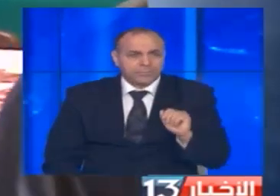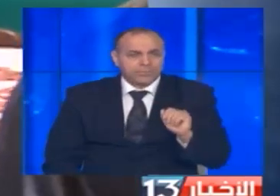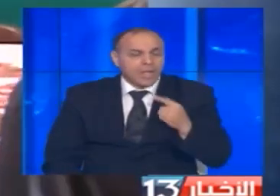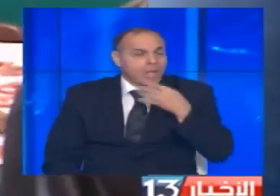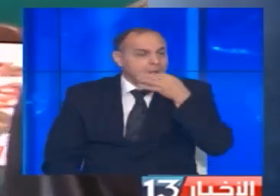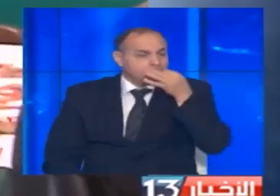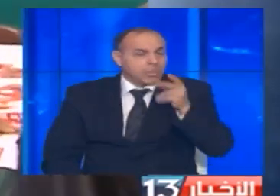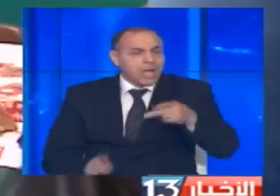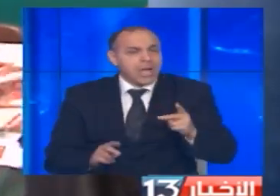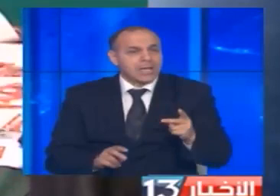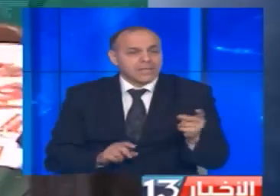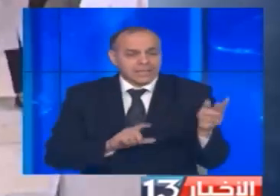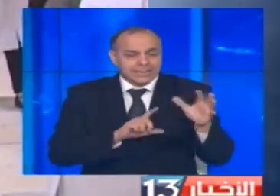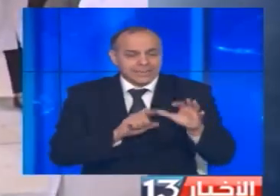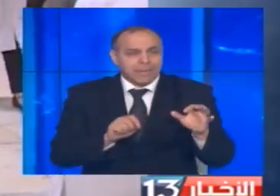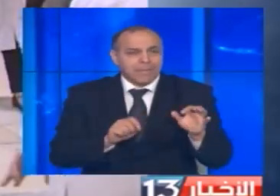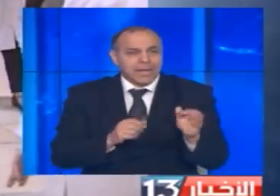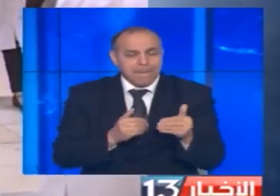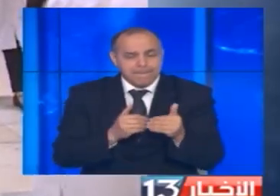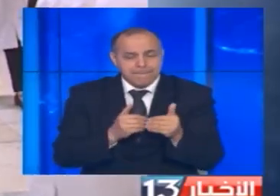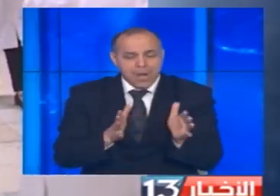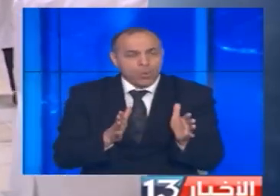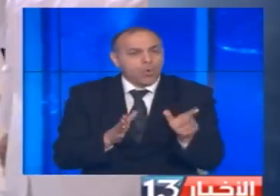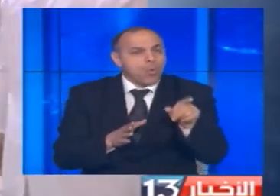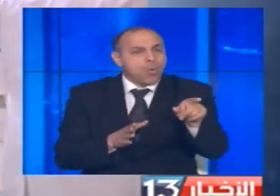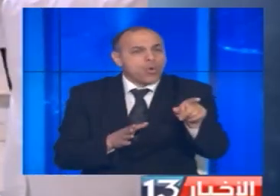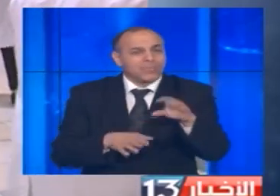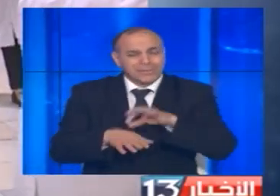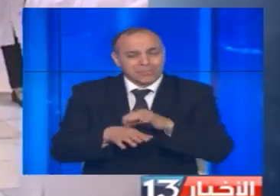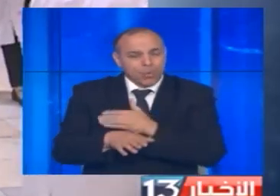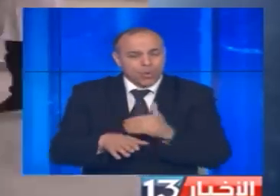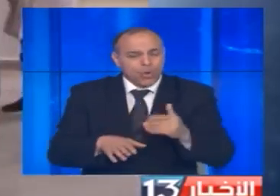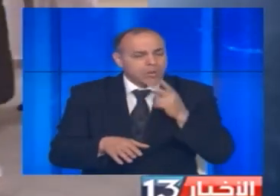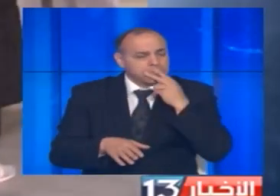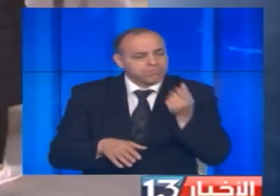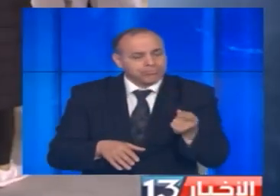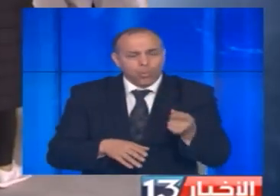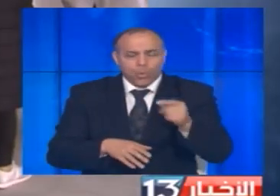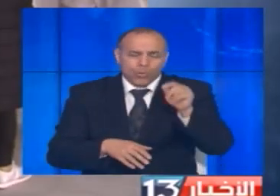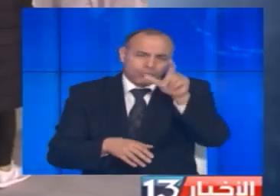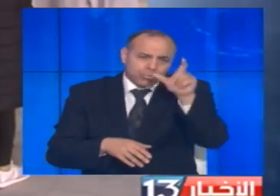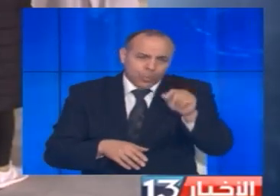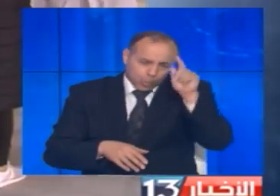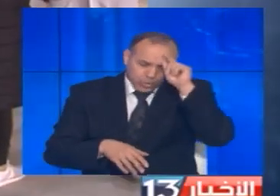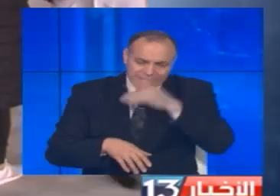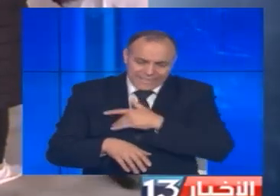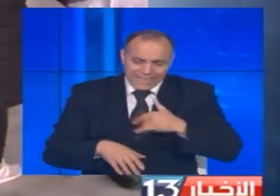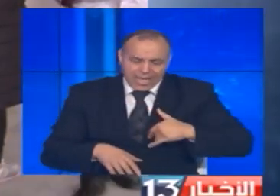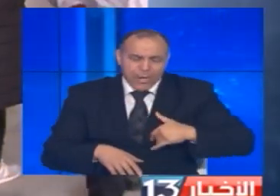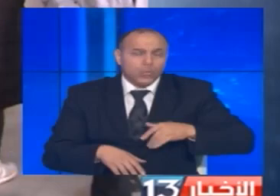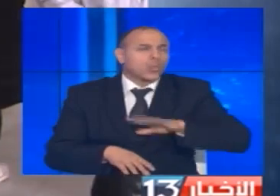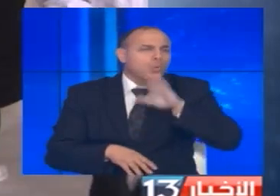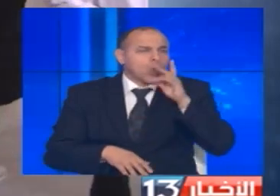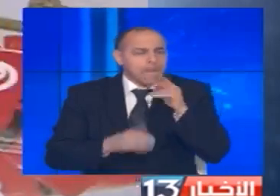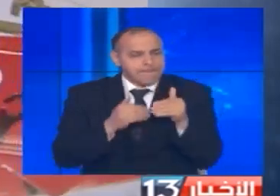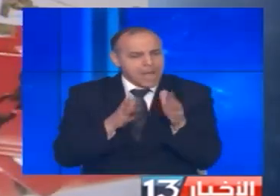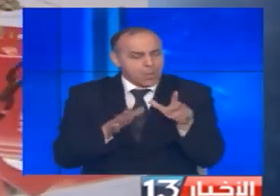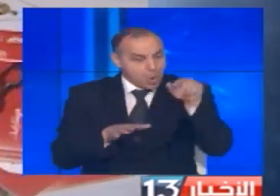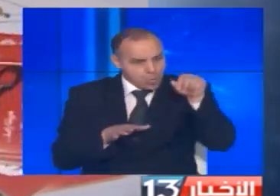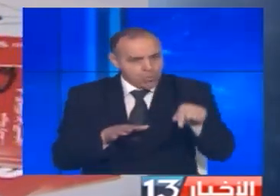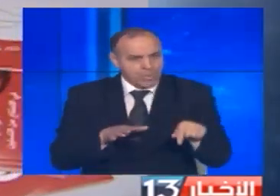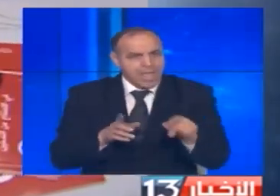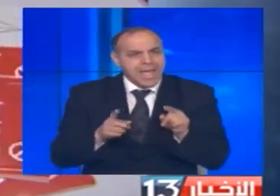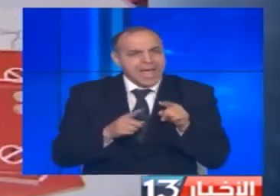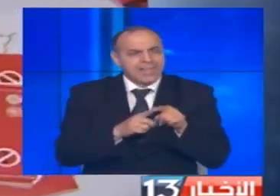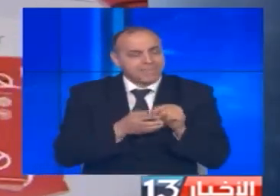ان اكثر من 70 عياده مجانيه للاقلاع عن التدخين موجوده باغلب المؤسسات الصحيه بكامل تراب الجمهوريه،